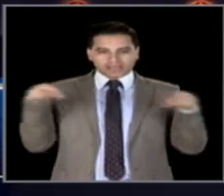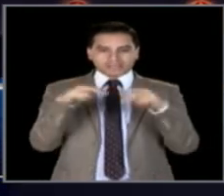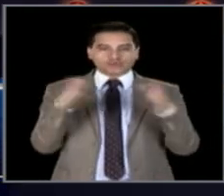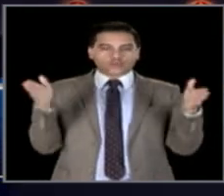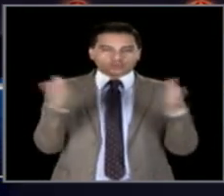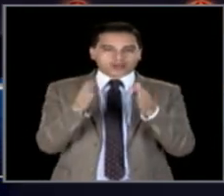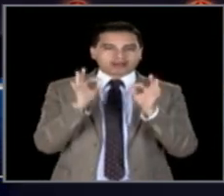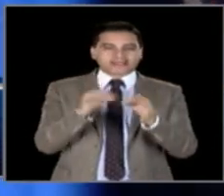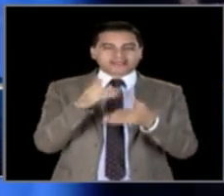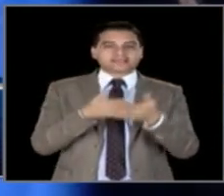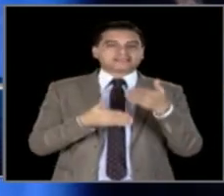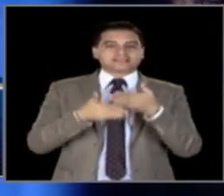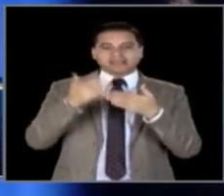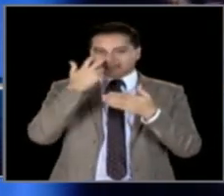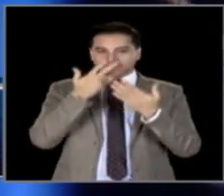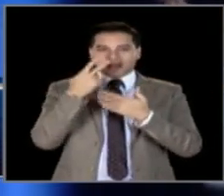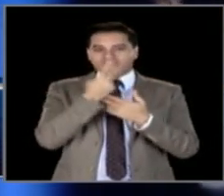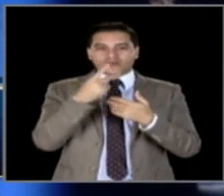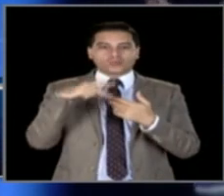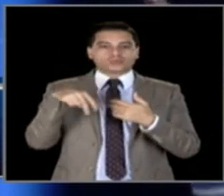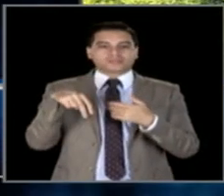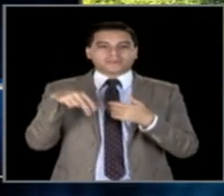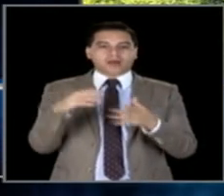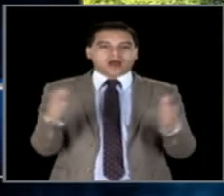اتبنى في 2008